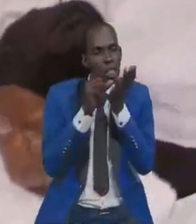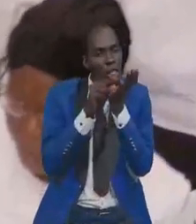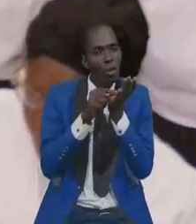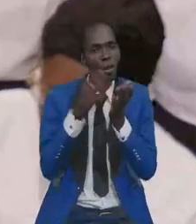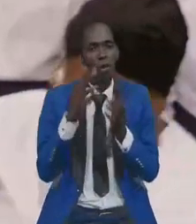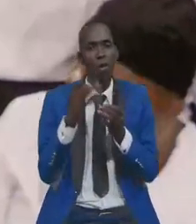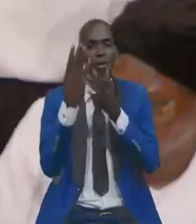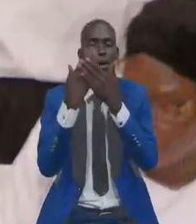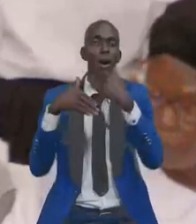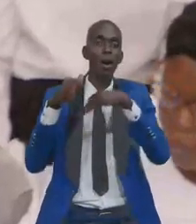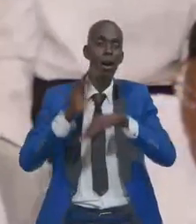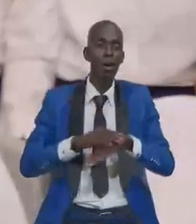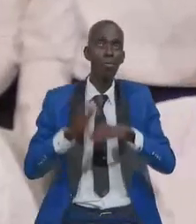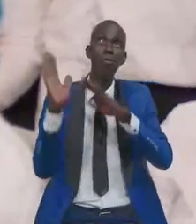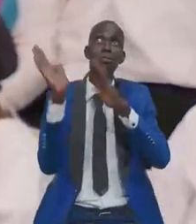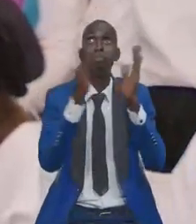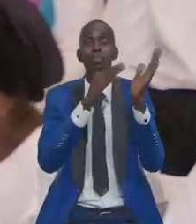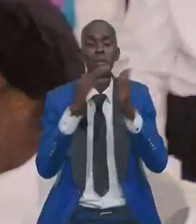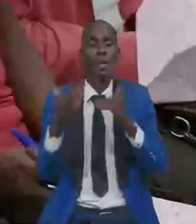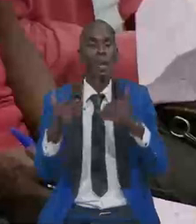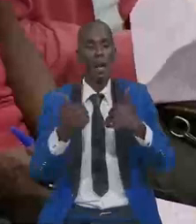demeure. »